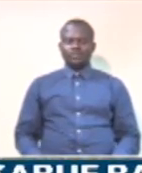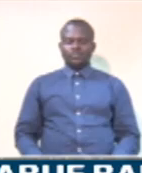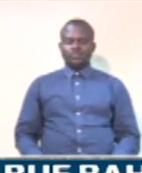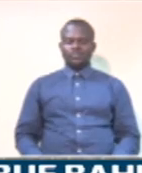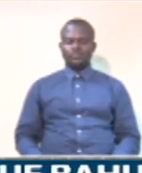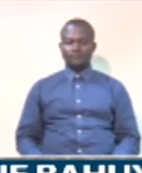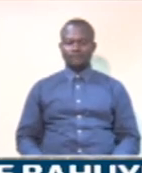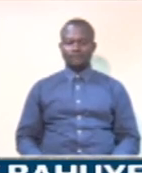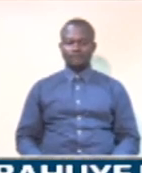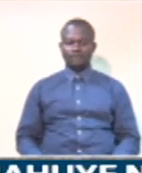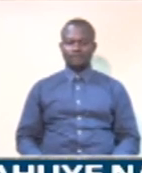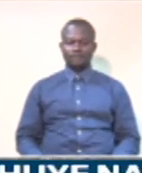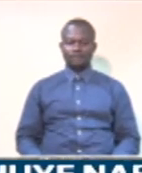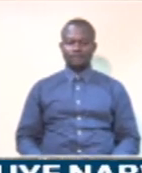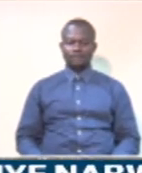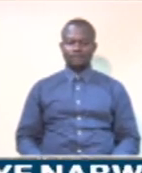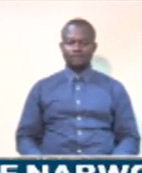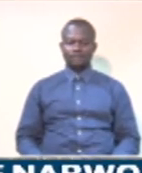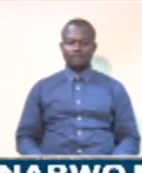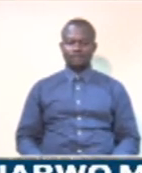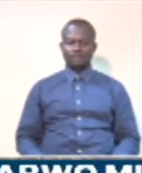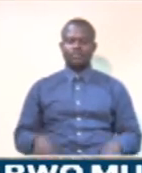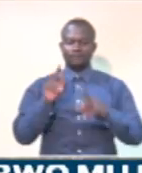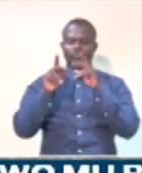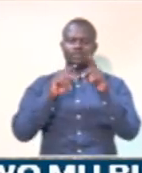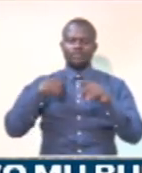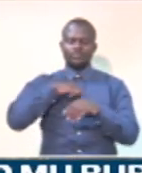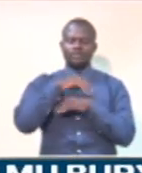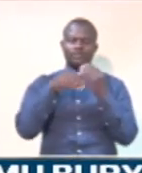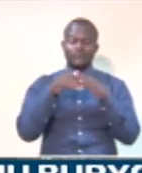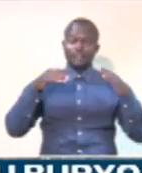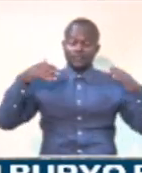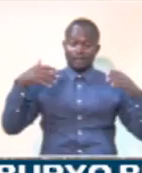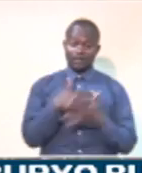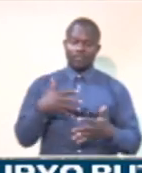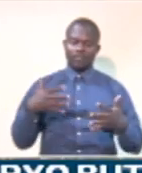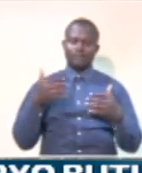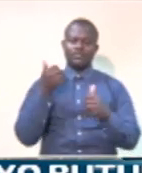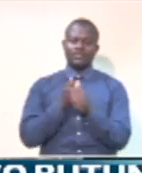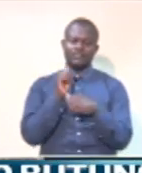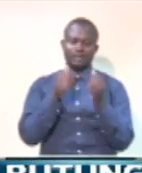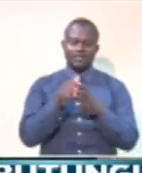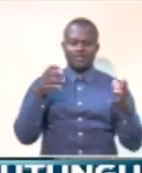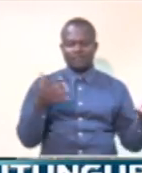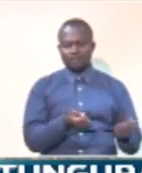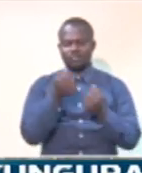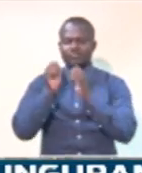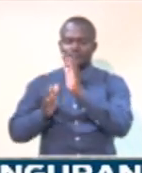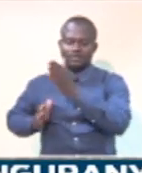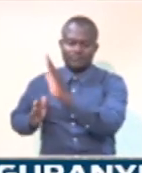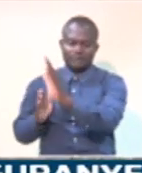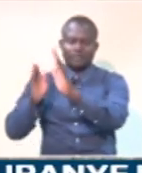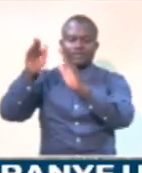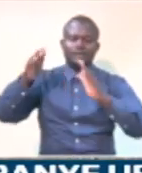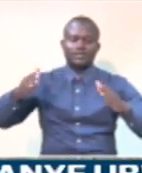alishituka kushituka deja njo kila muntu akifunga bicho abantu bakibona umuriro bikanze cyane uri muntu aterotwa abonye ahita yerekeza kuri